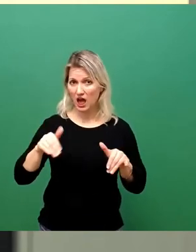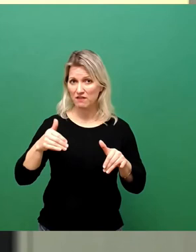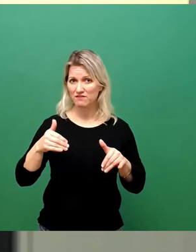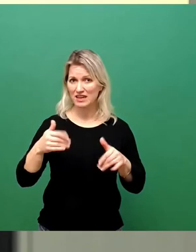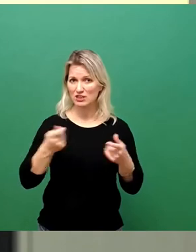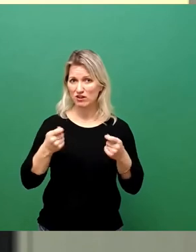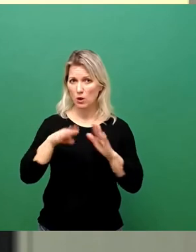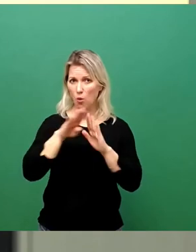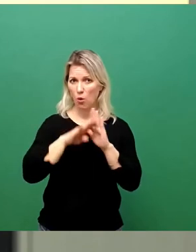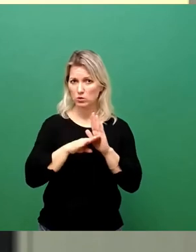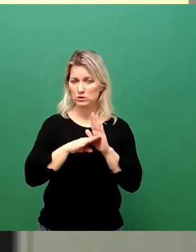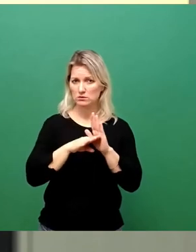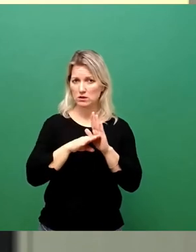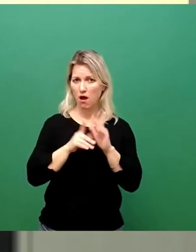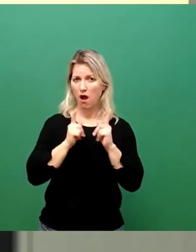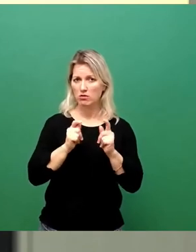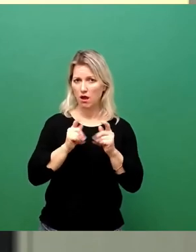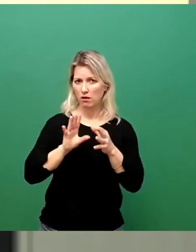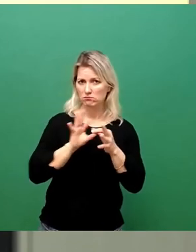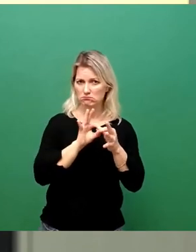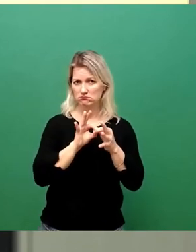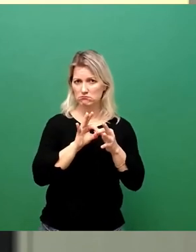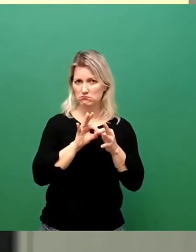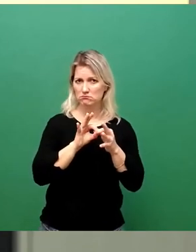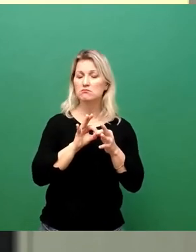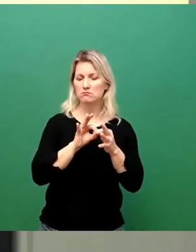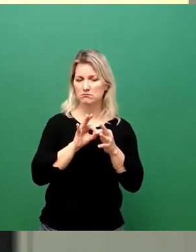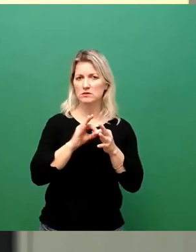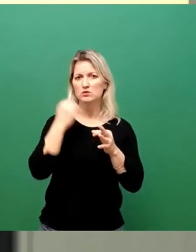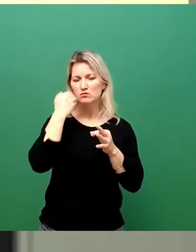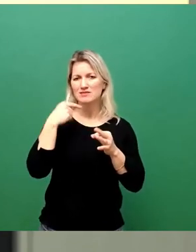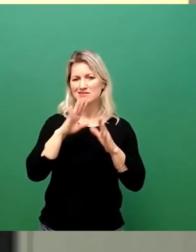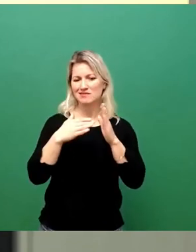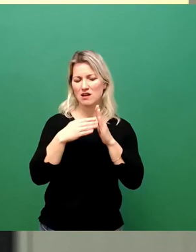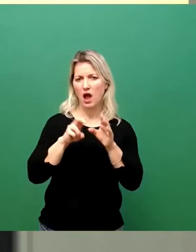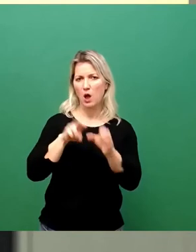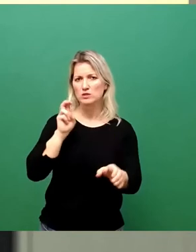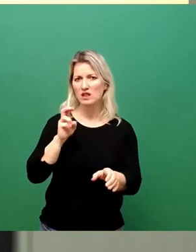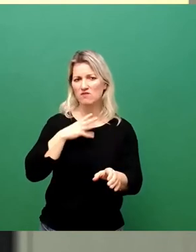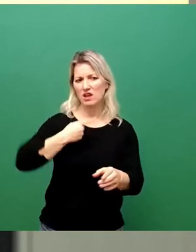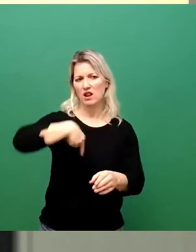verbinden? Eine Auszeit, um uns nochmal zu besprechen. Vielen Dank.